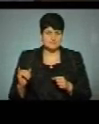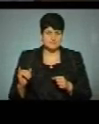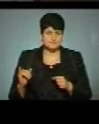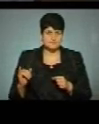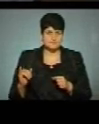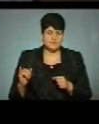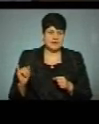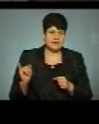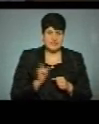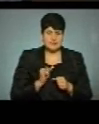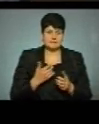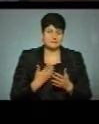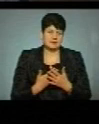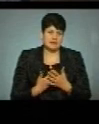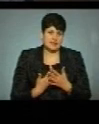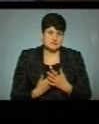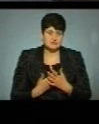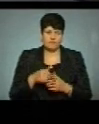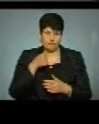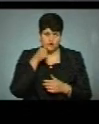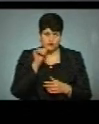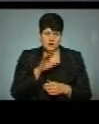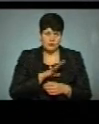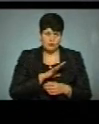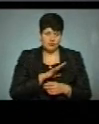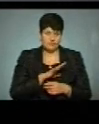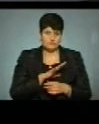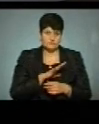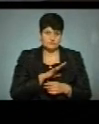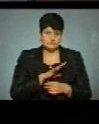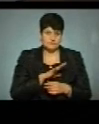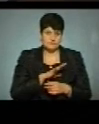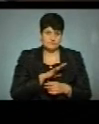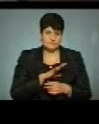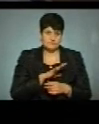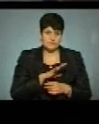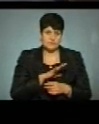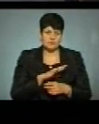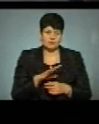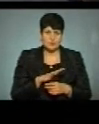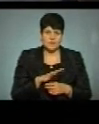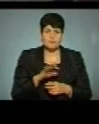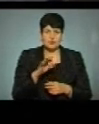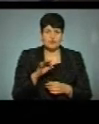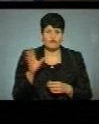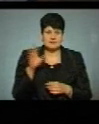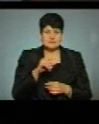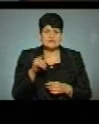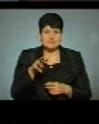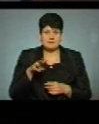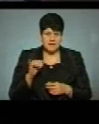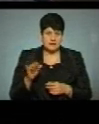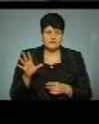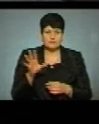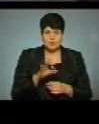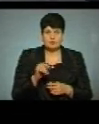І десь вчора був якийсь закид, чи інформація пішла по всім ЗМІ і по тому